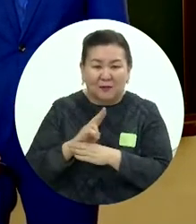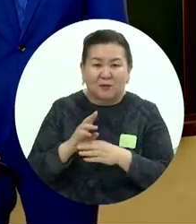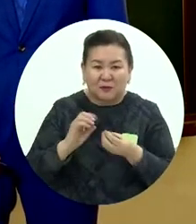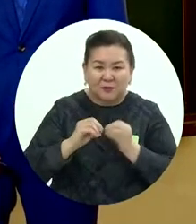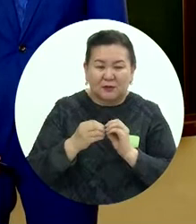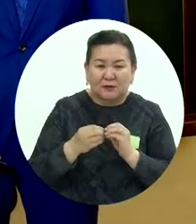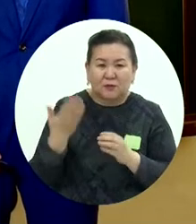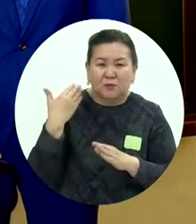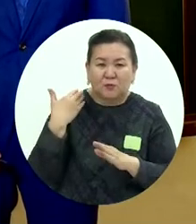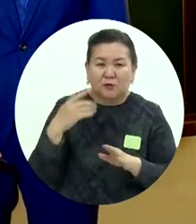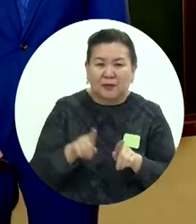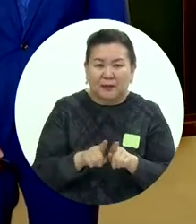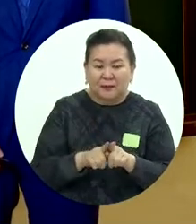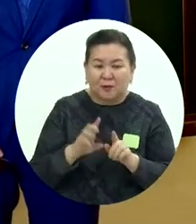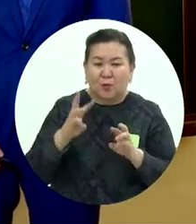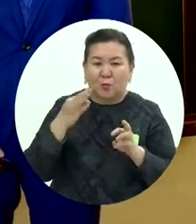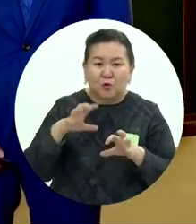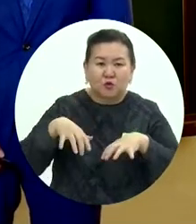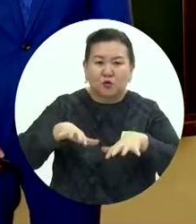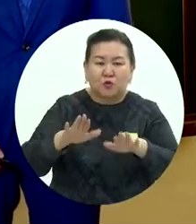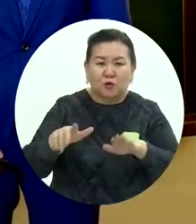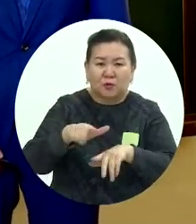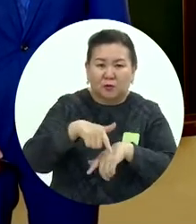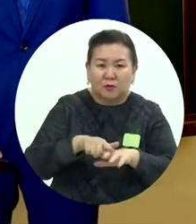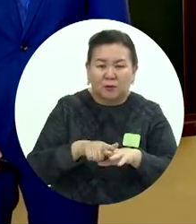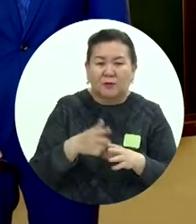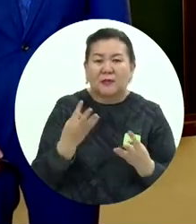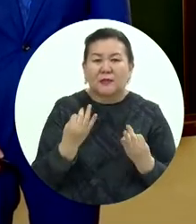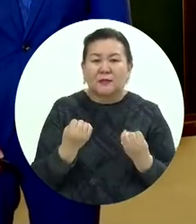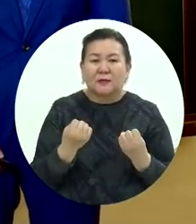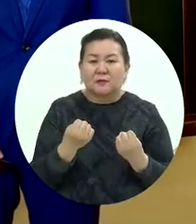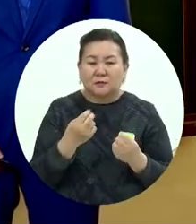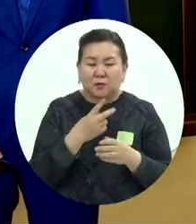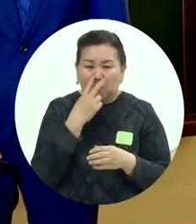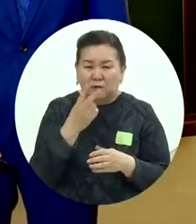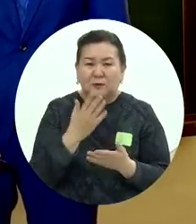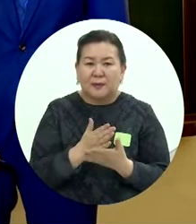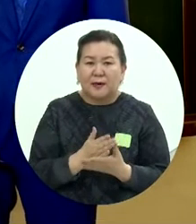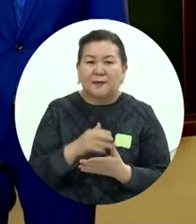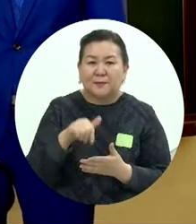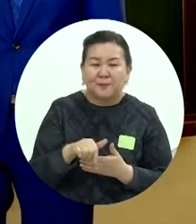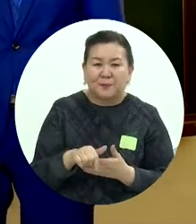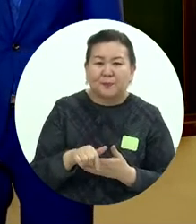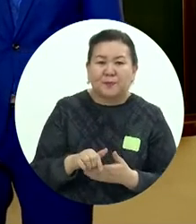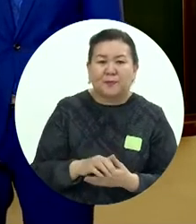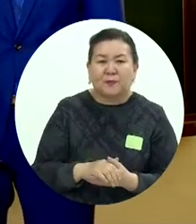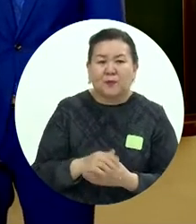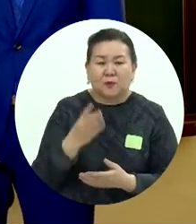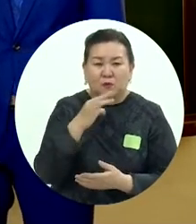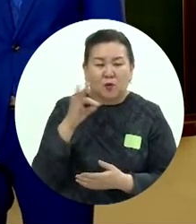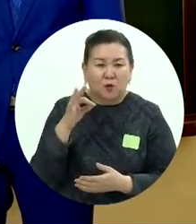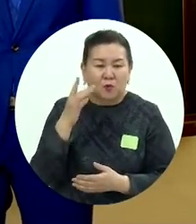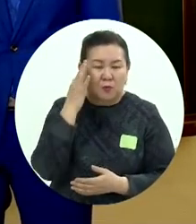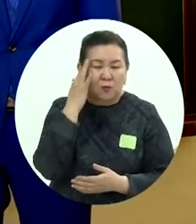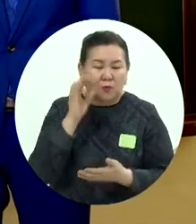өмнөх слайдд өгөгдсөн нийт мөсөн голын талбай 1940 онд ямар байсан бэ гэдэг өгдлөд өгдсөн байж байгаа. За үүнийг бол